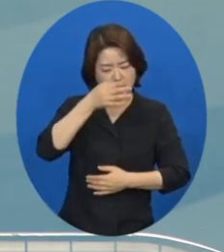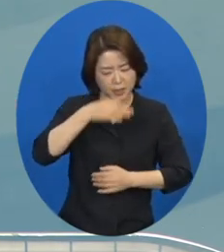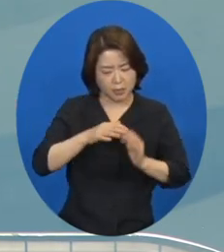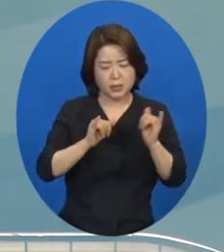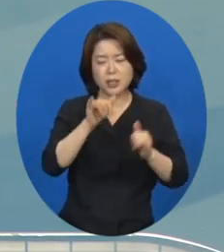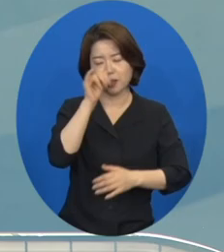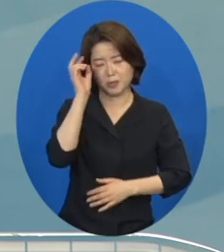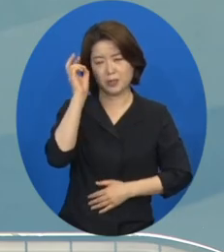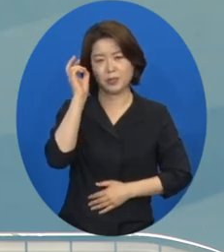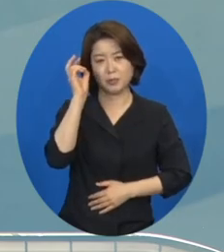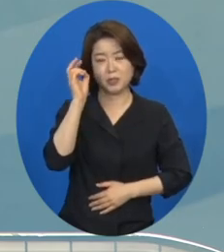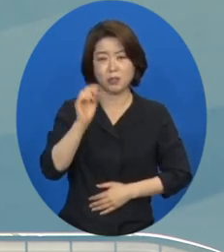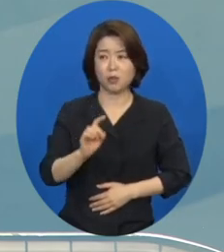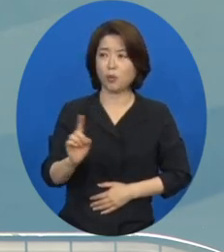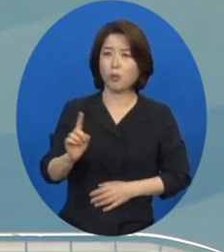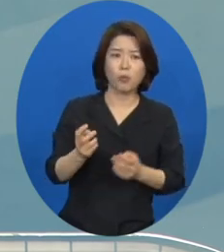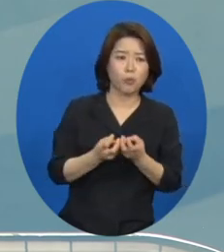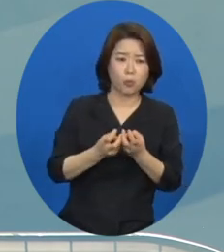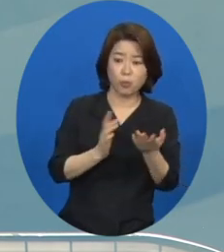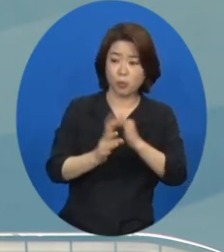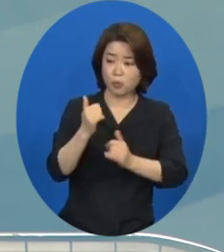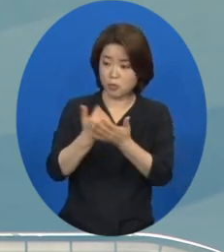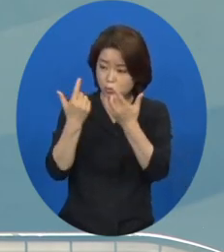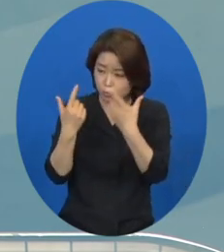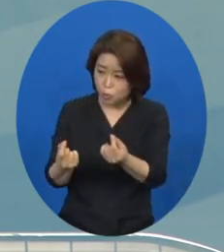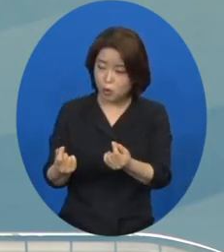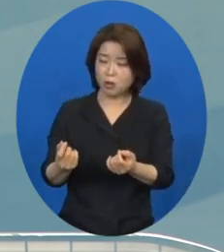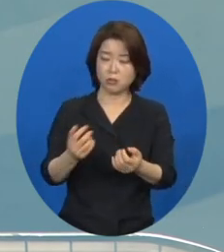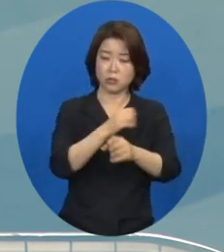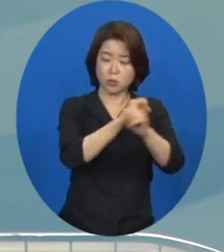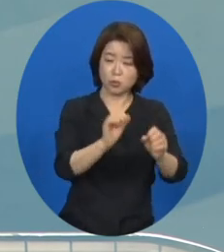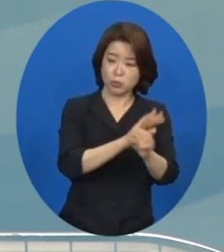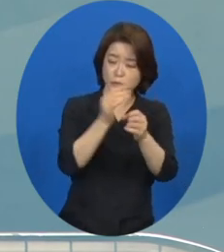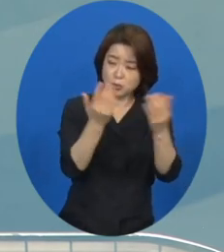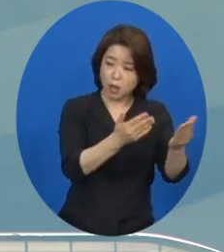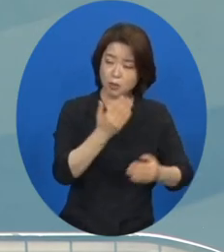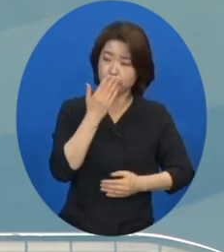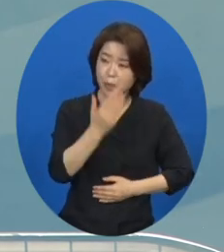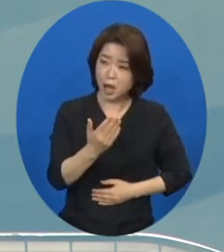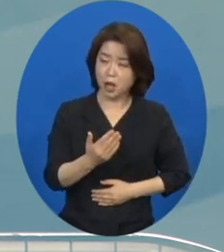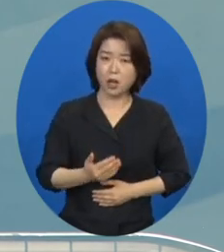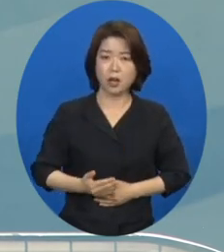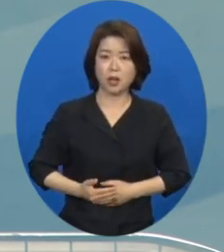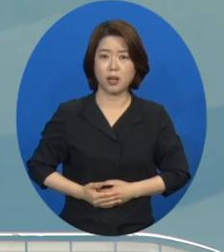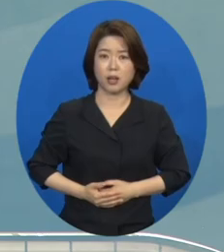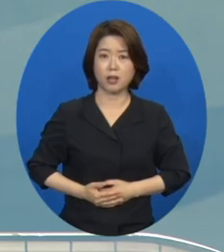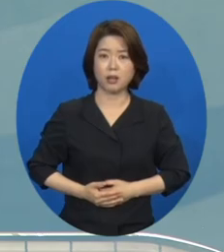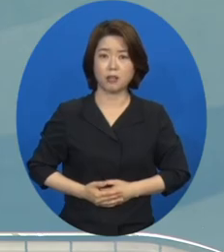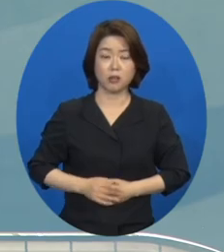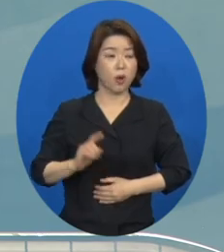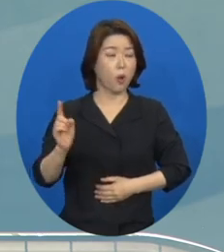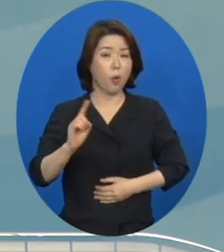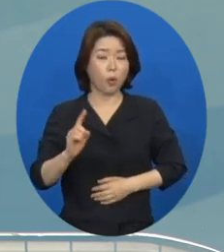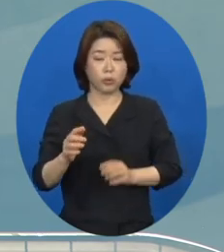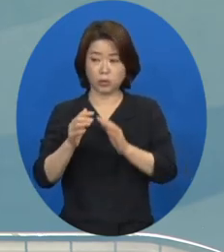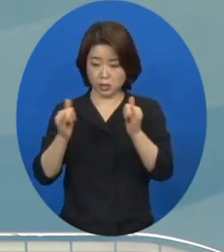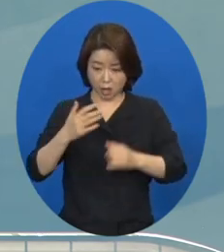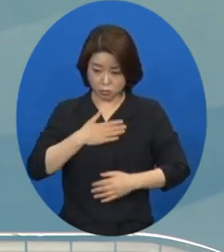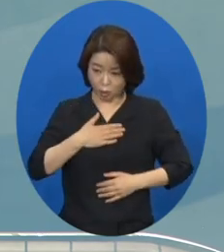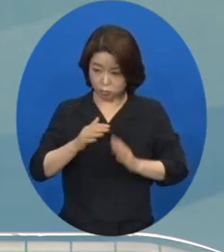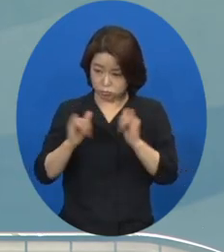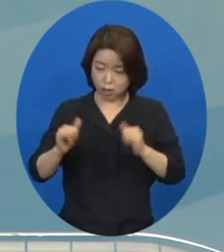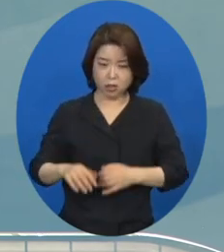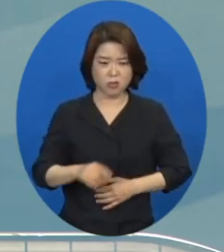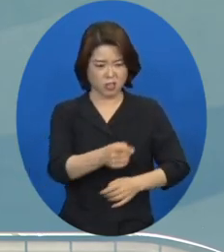거예요. 어떻게 예수님처럼 용서하고 사랑할 수 있단 말이냐? 어떻게 사람이